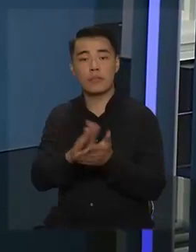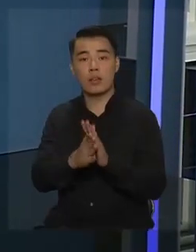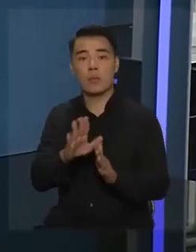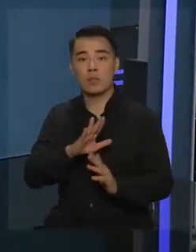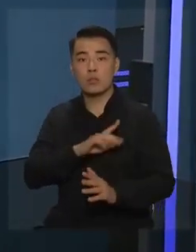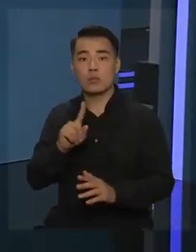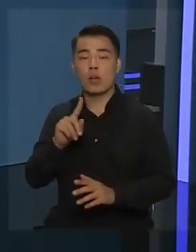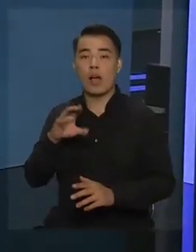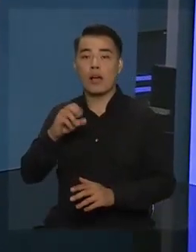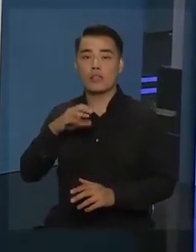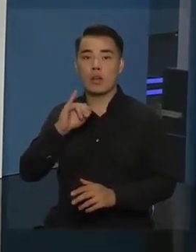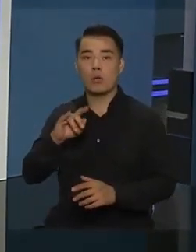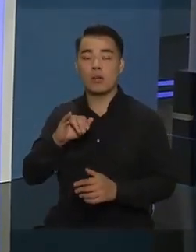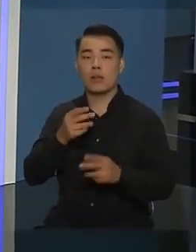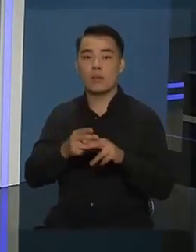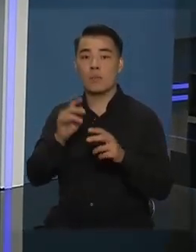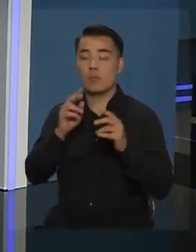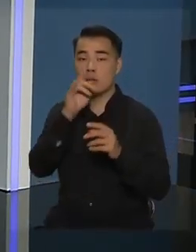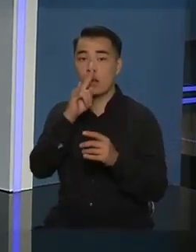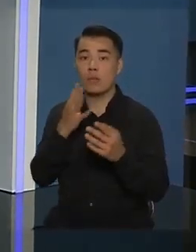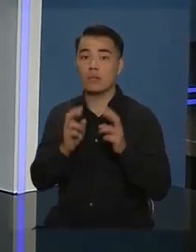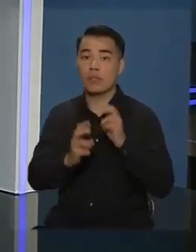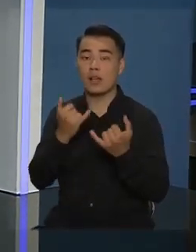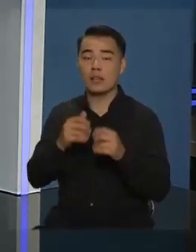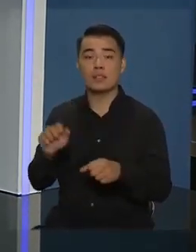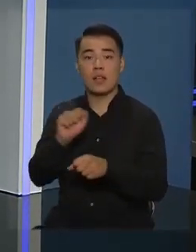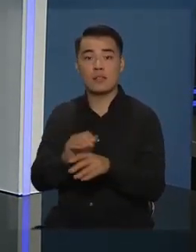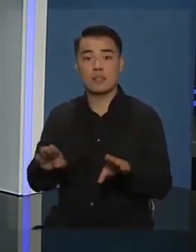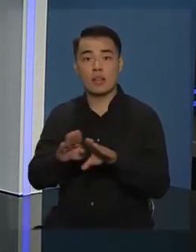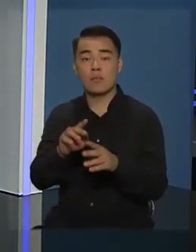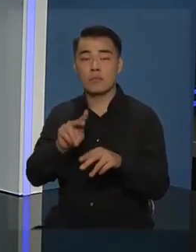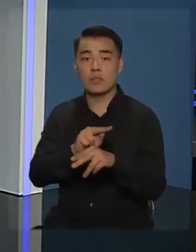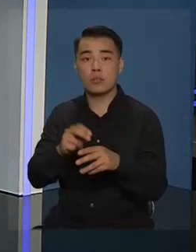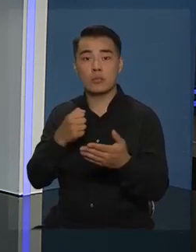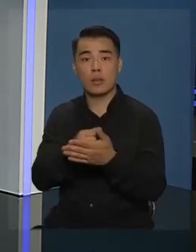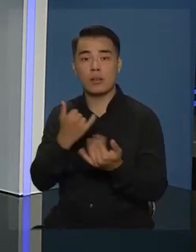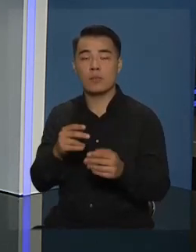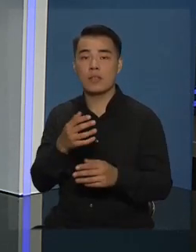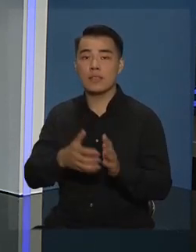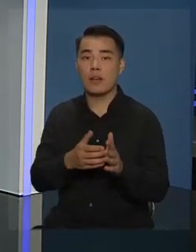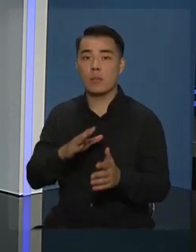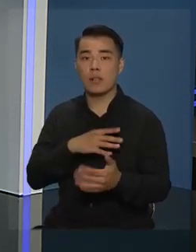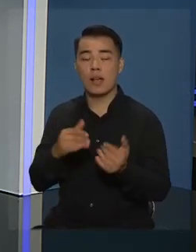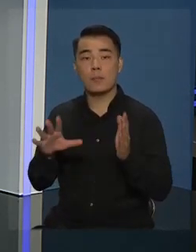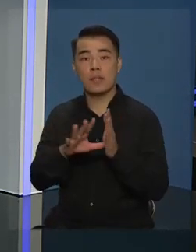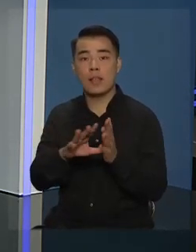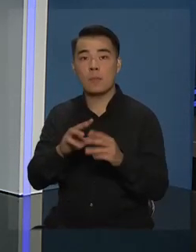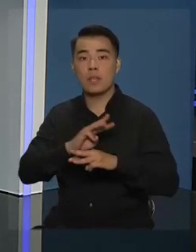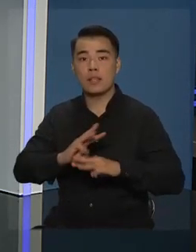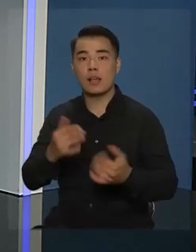бірақ Атыраудағы мұнай өңдеу зауыты күрделі жөндеуге жабылғандықтан тапшылық туындаған. Осылайша еліміздің энергетика министрлігі